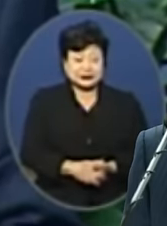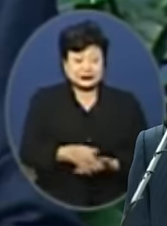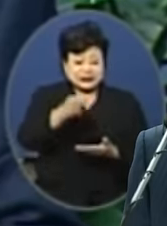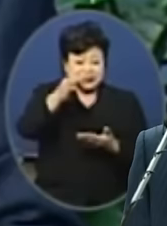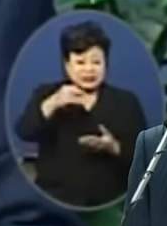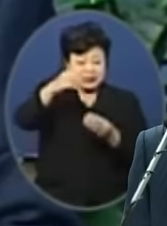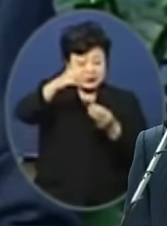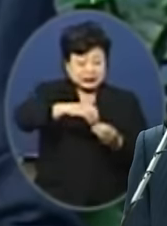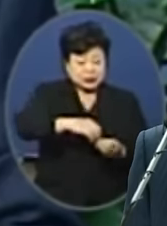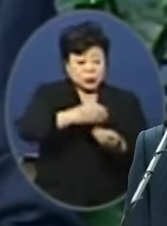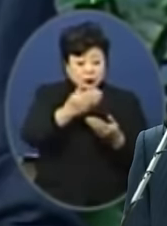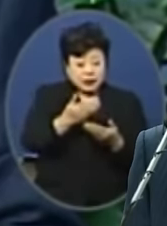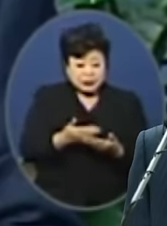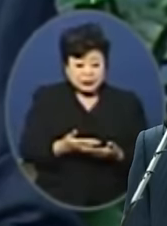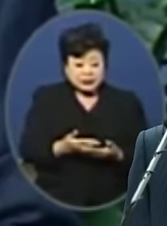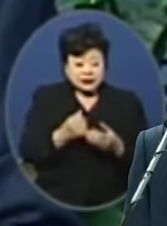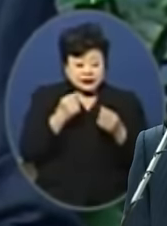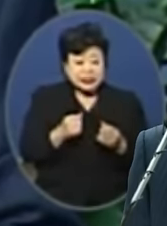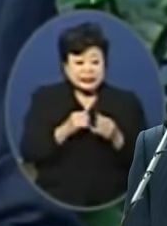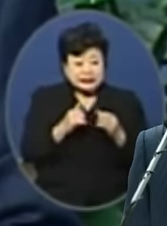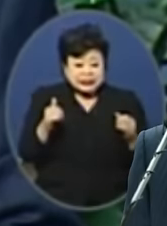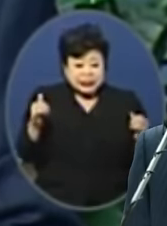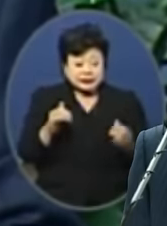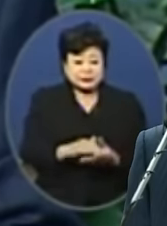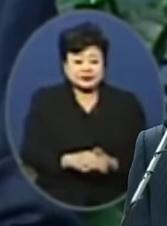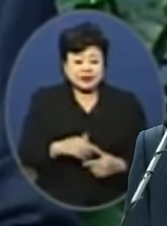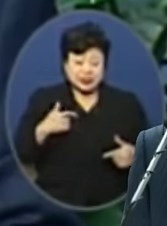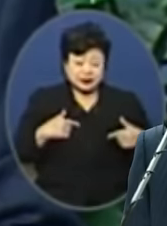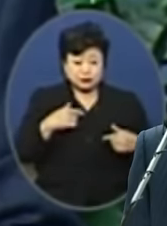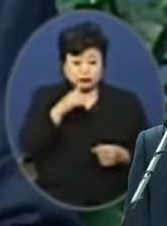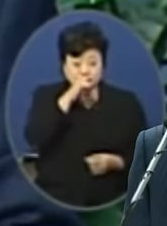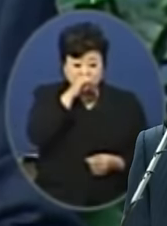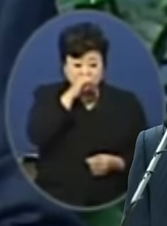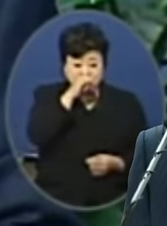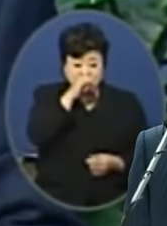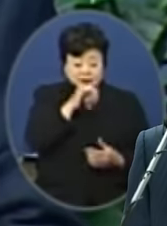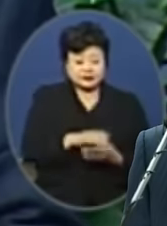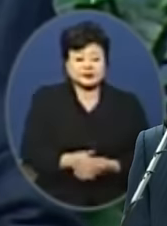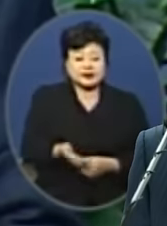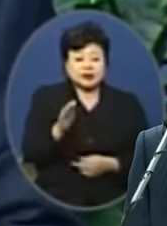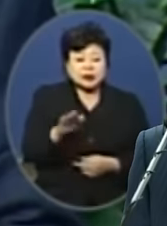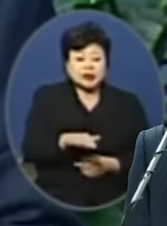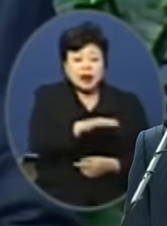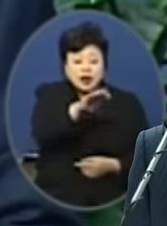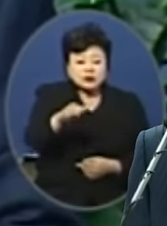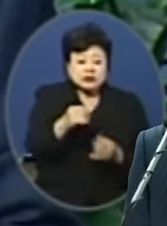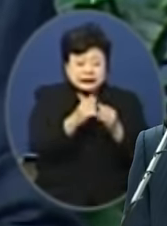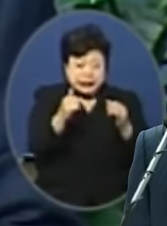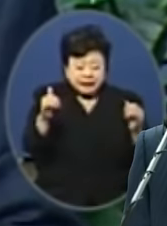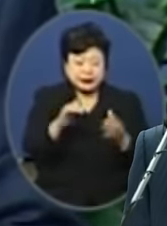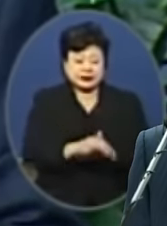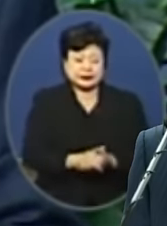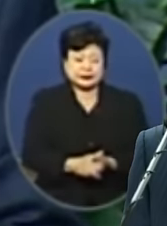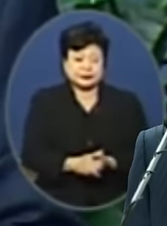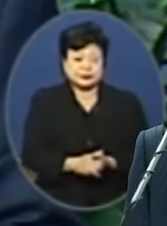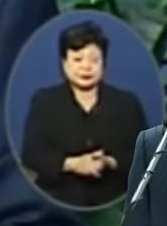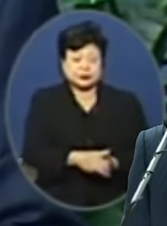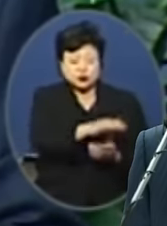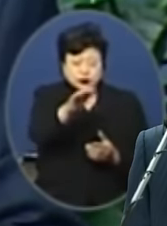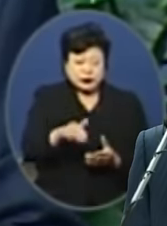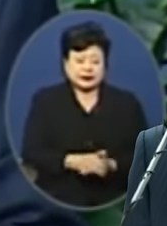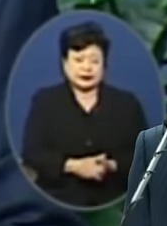재산을 상속으로 받아서 사는 사람은 기쁘겠지요. 그러나 우리 인생들은